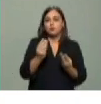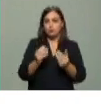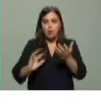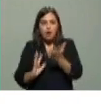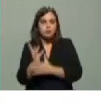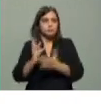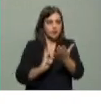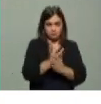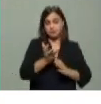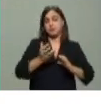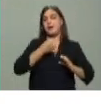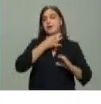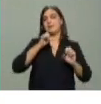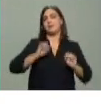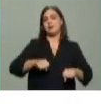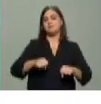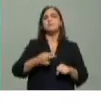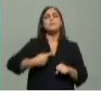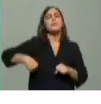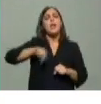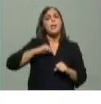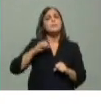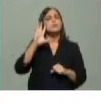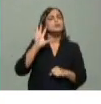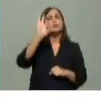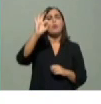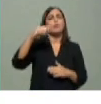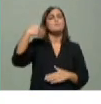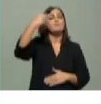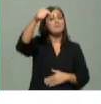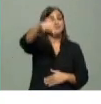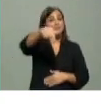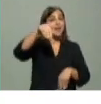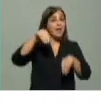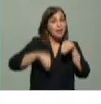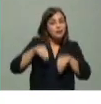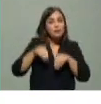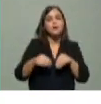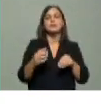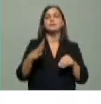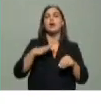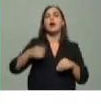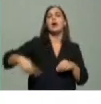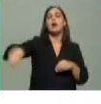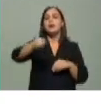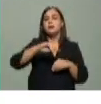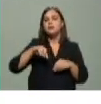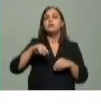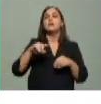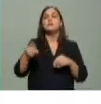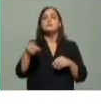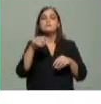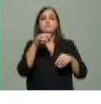να το πω διαφορετικά, μισό για να το βάλουμε, γιατί είναι λίγο σύνθετο το ζήτημα. Στην ΕΕΠ ήταν γνωστό εδώ και καιρό ότι θα υπάρξει